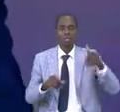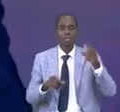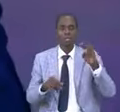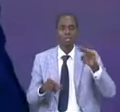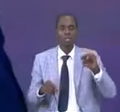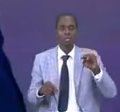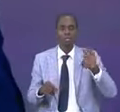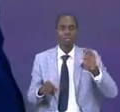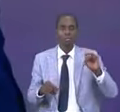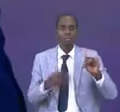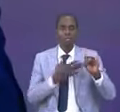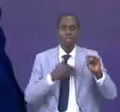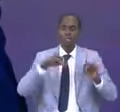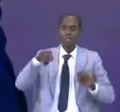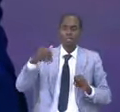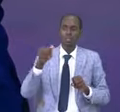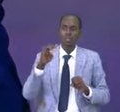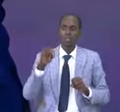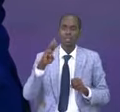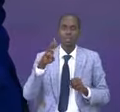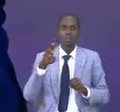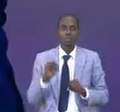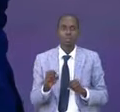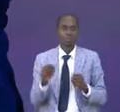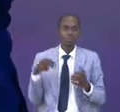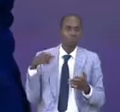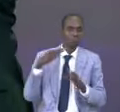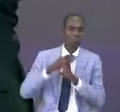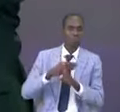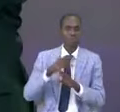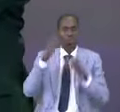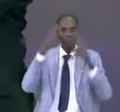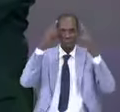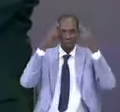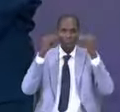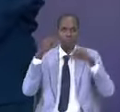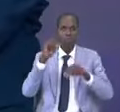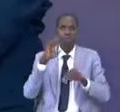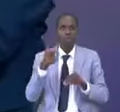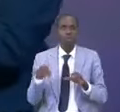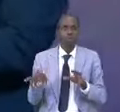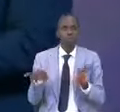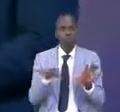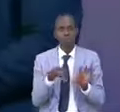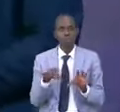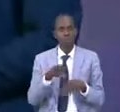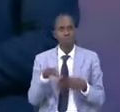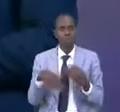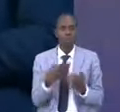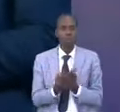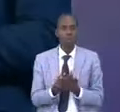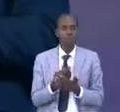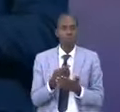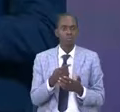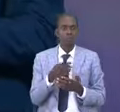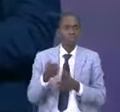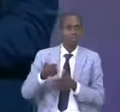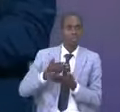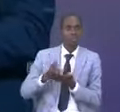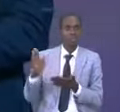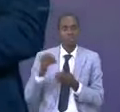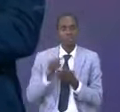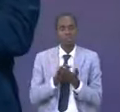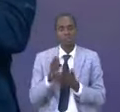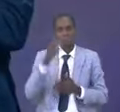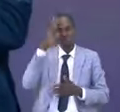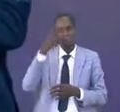de même ces hommes s'opposent à la vérité est encore rompu d'entendement retrouver en soyez concerne la